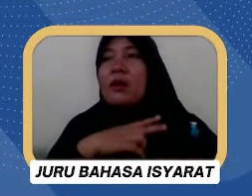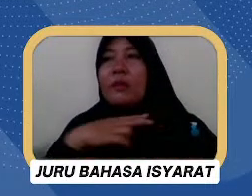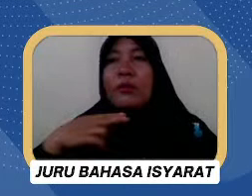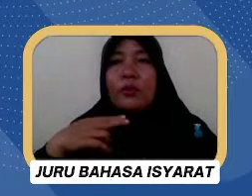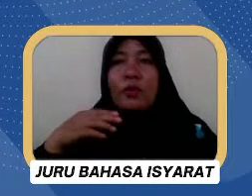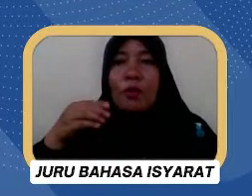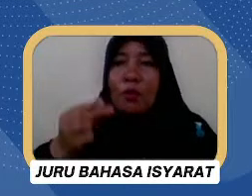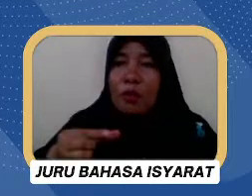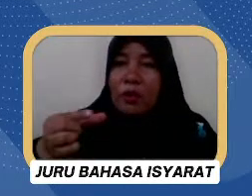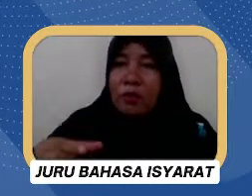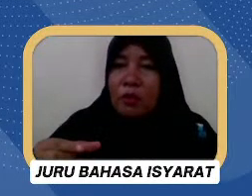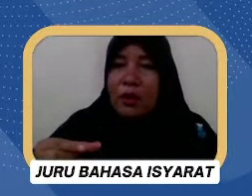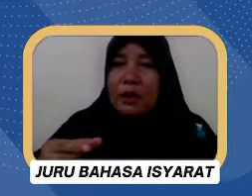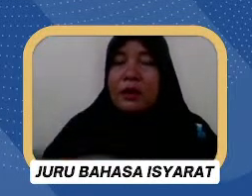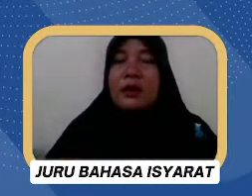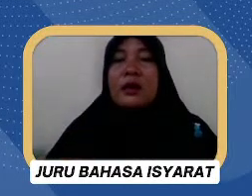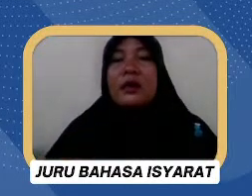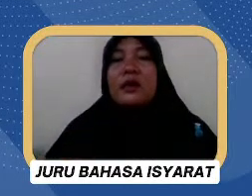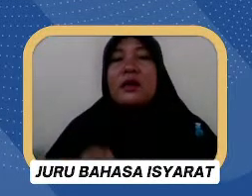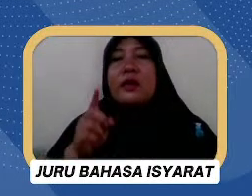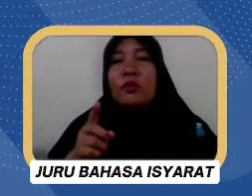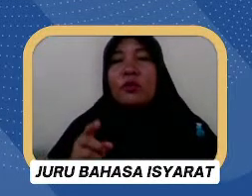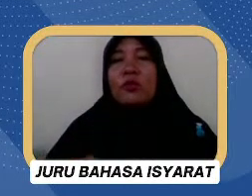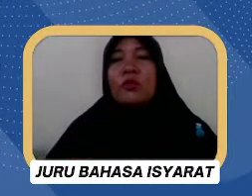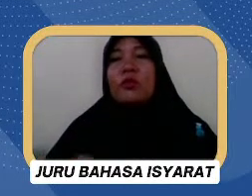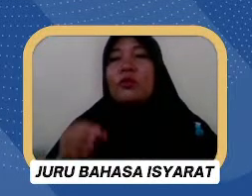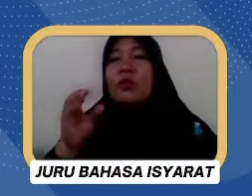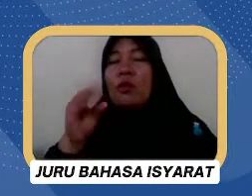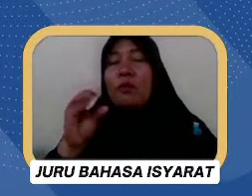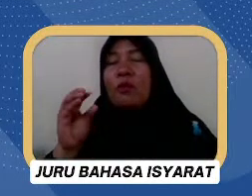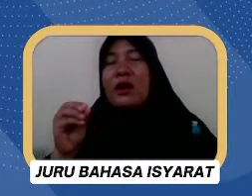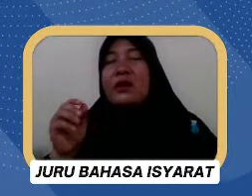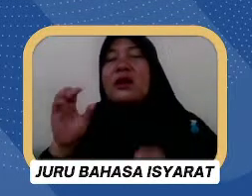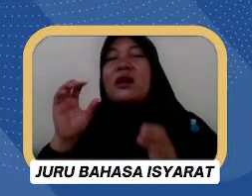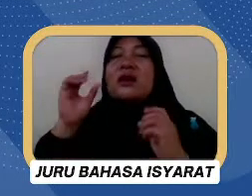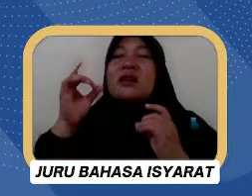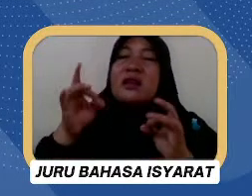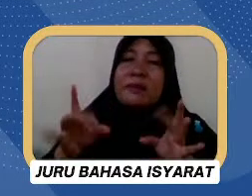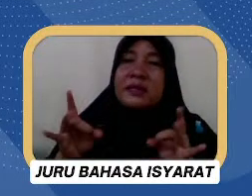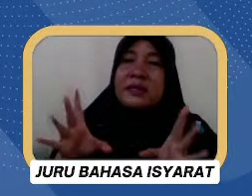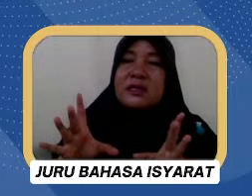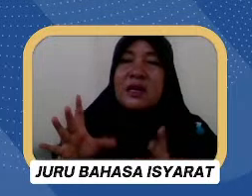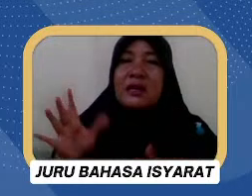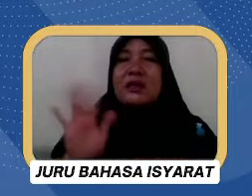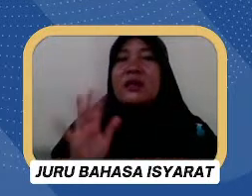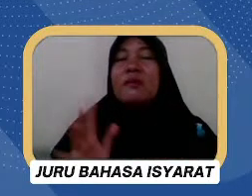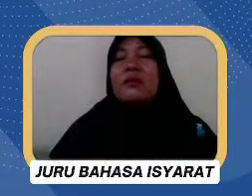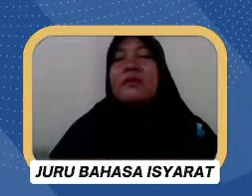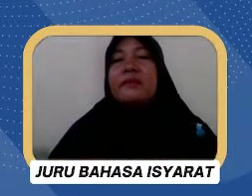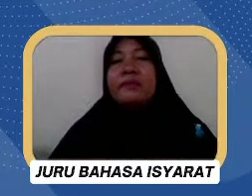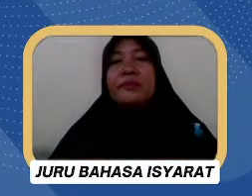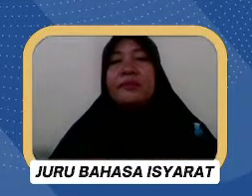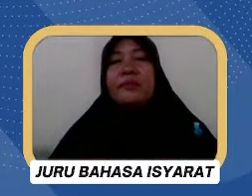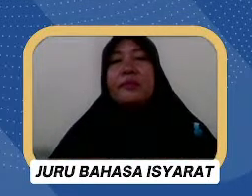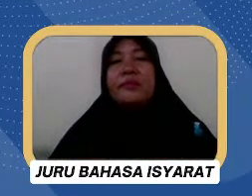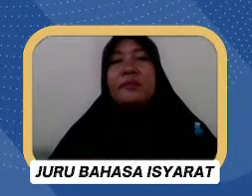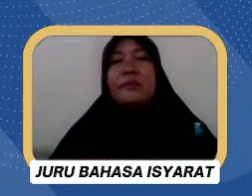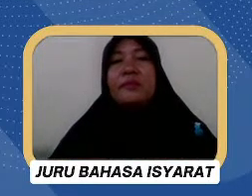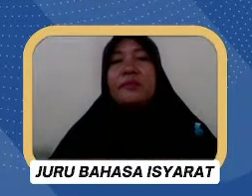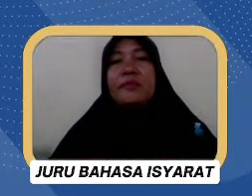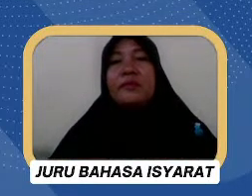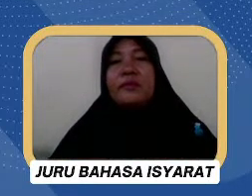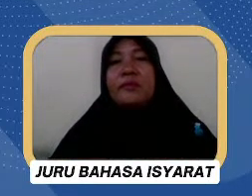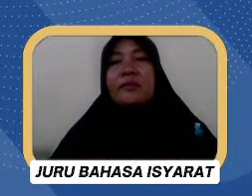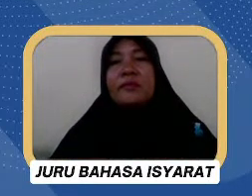kalau hal yang ini kaitannya dengan pembantaian etnis, banyak contoh. Kekerasan hingga pembantaian etnis,